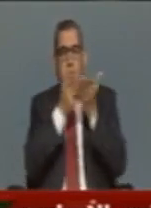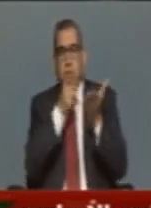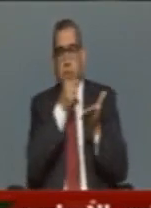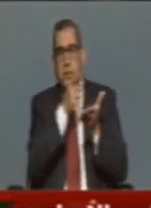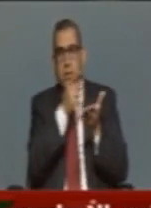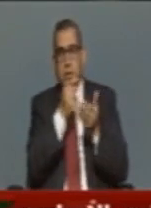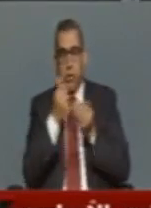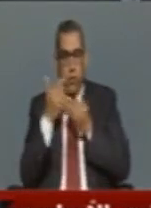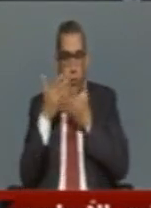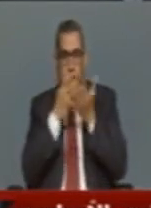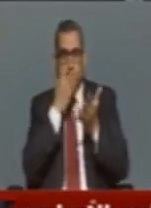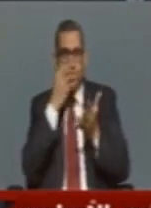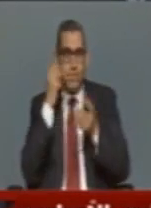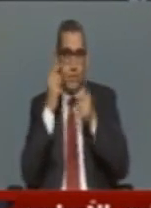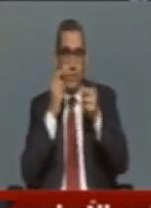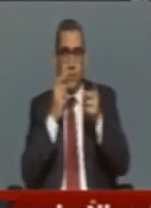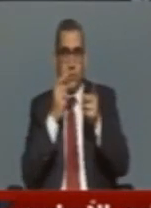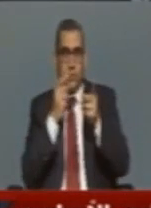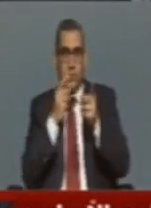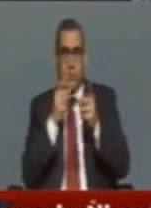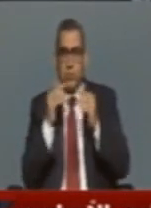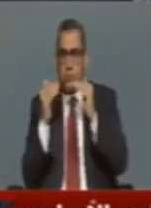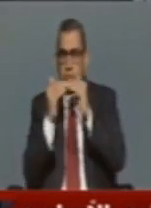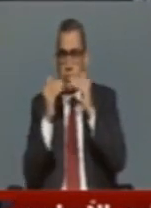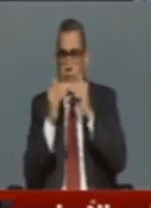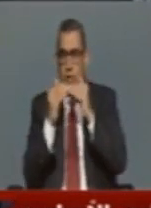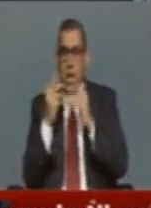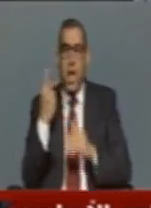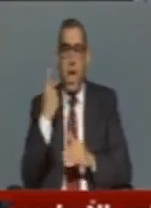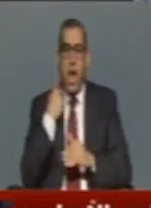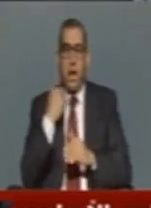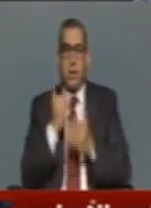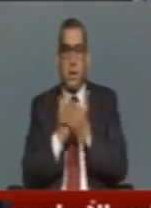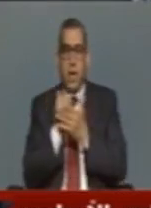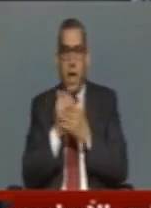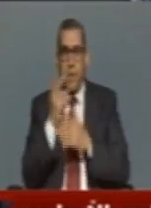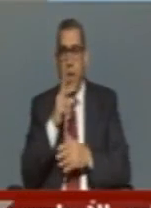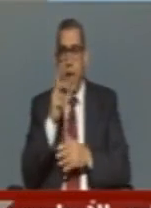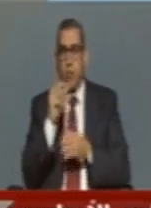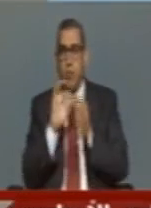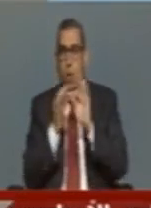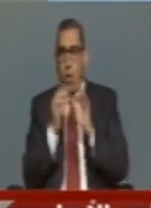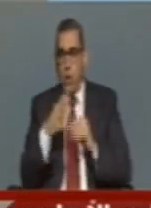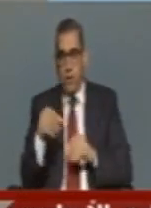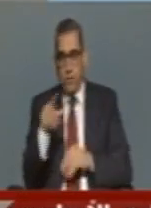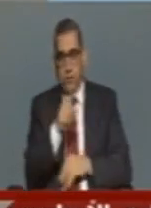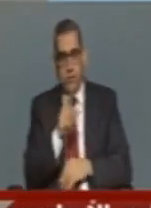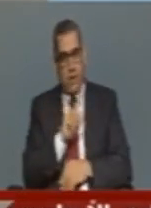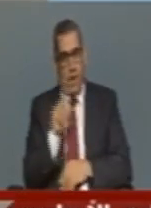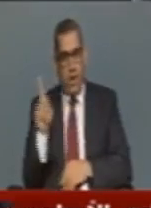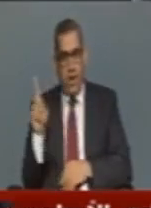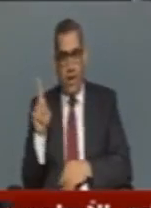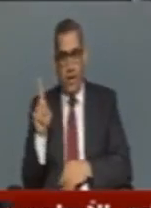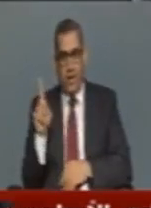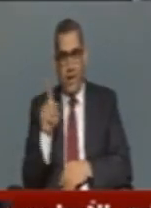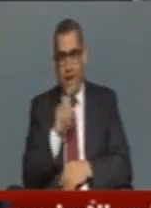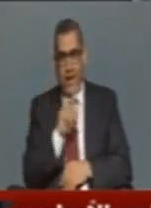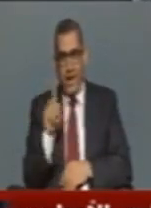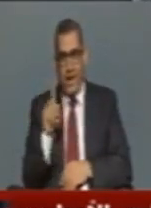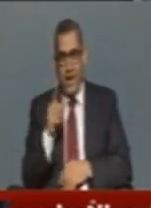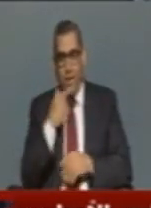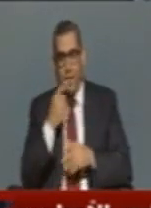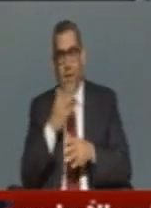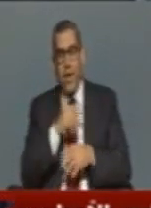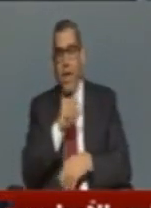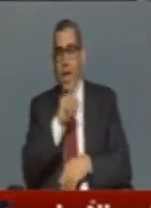هو حجم الإنفاق ده يكافئ العدد اللي بيتم تعليمه ال 25 مليون؟ لا لا. طب انا بقوله ليه؟ لا لا، بقوله